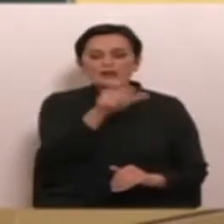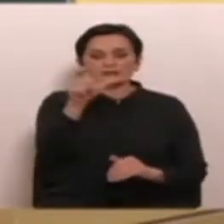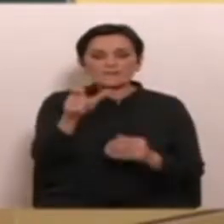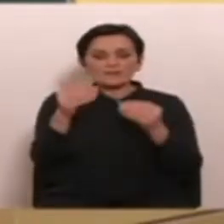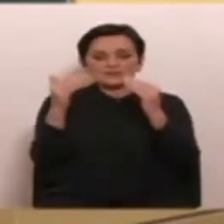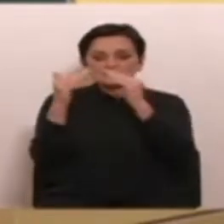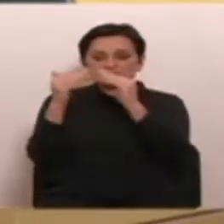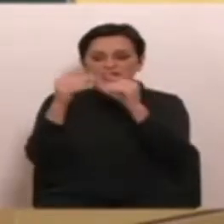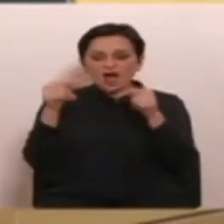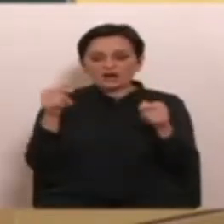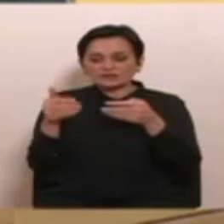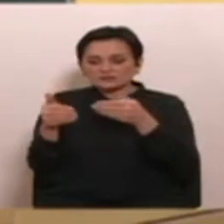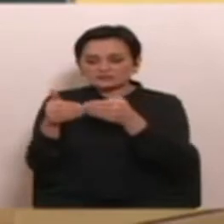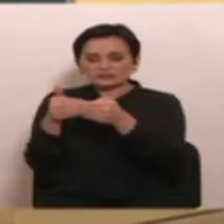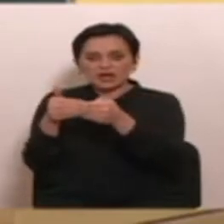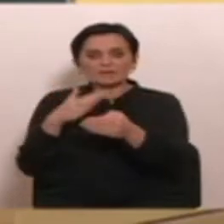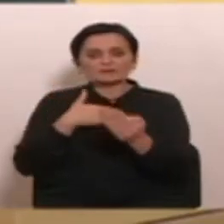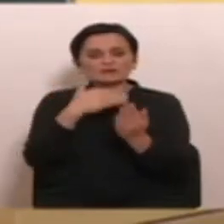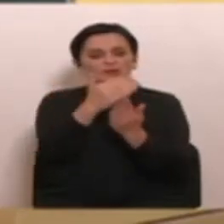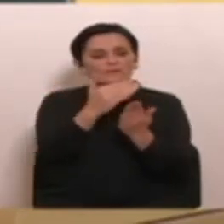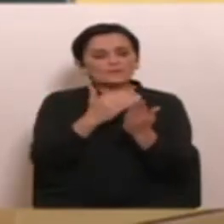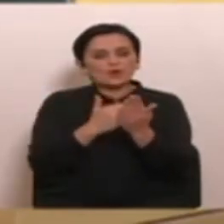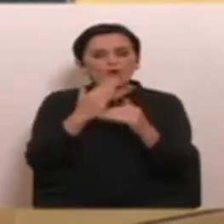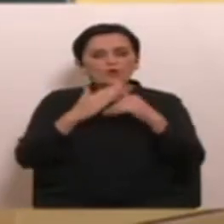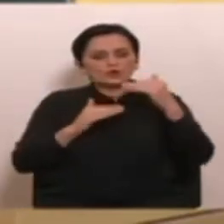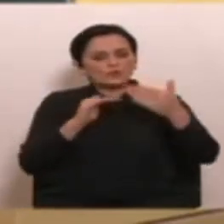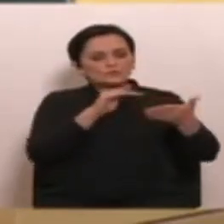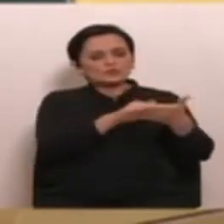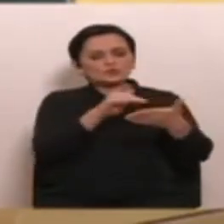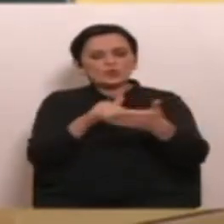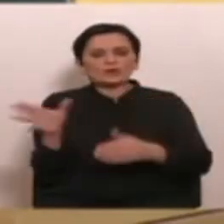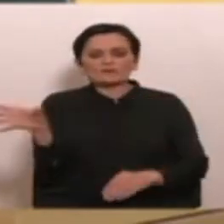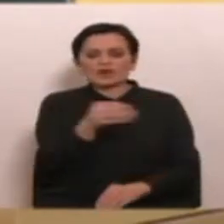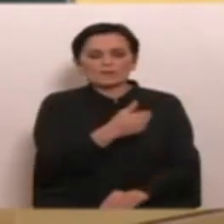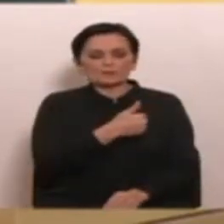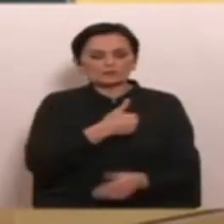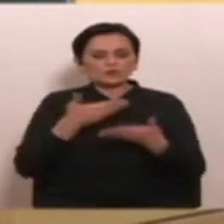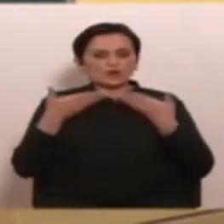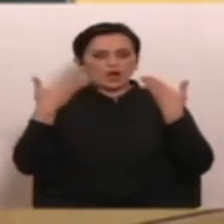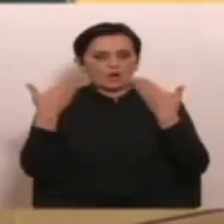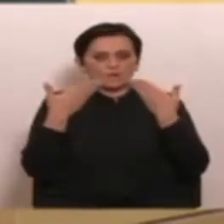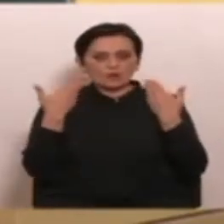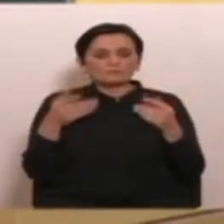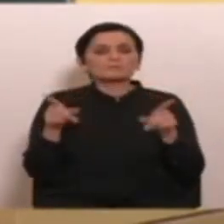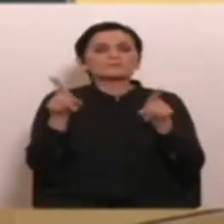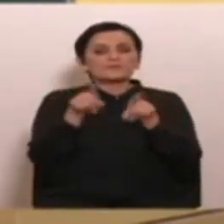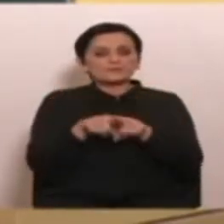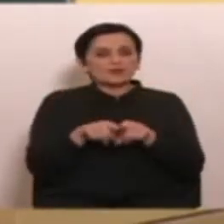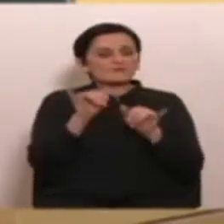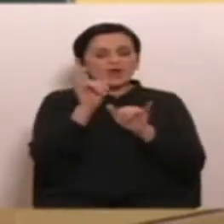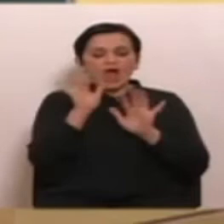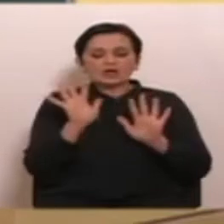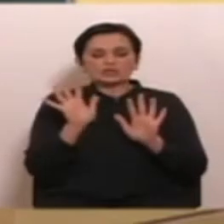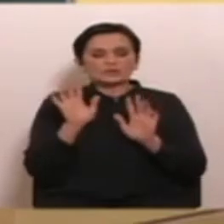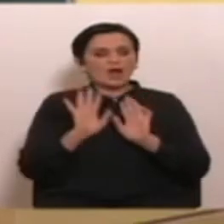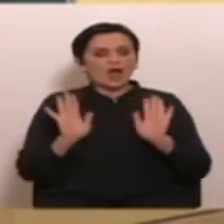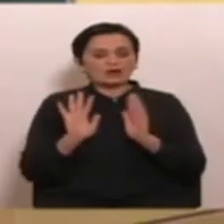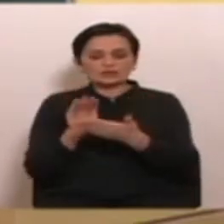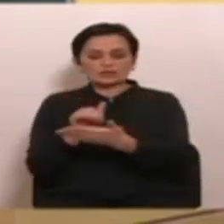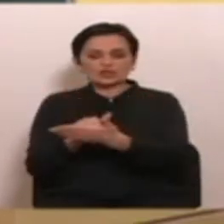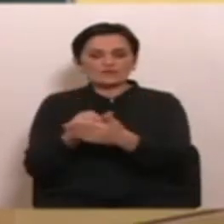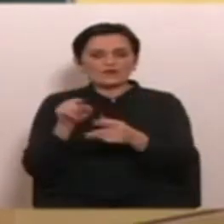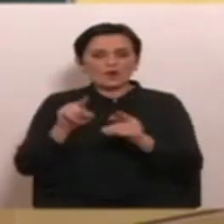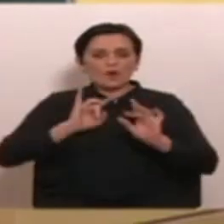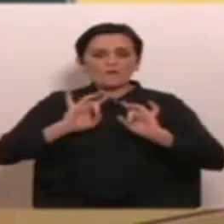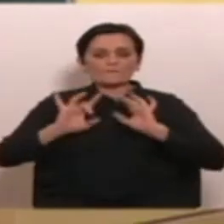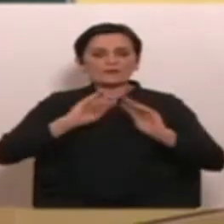ჩვენს პროგრამებზე წვდომას ყველა სურვილს გაუმარტივებს. ასევე არ შემიძლია არ შევეხო იმ პრეზენტაციას, რაც ამ რამოდენიმე